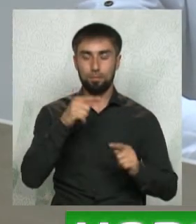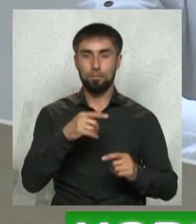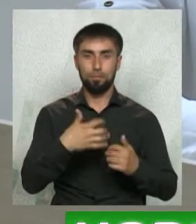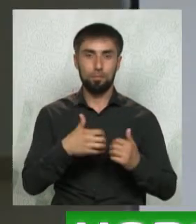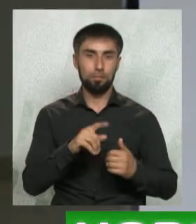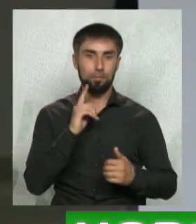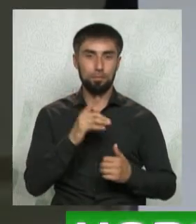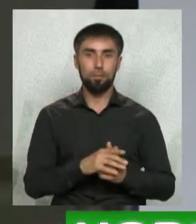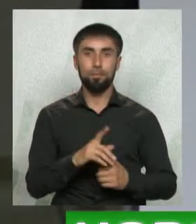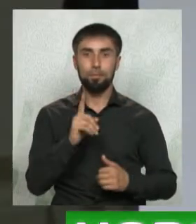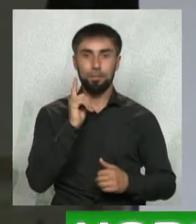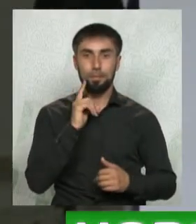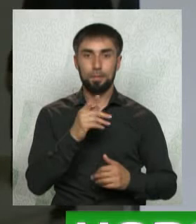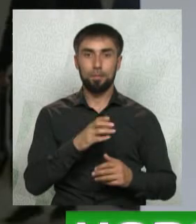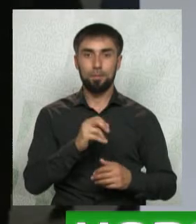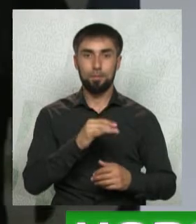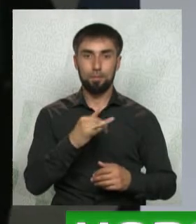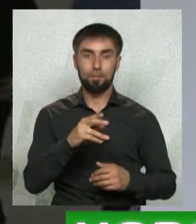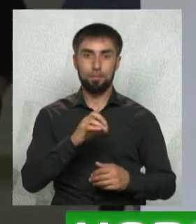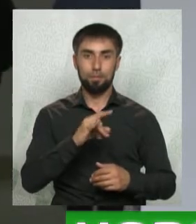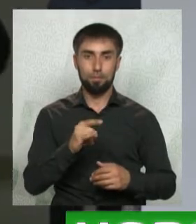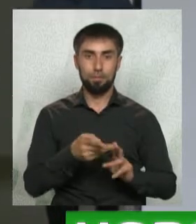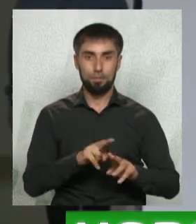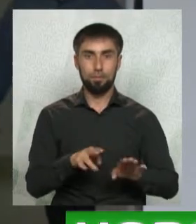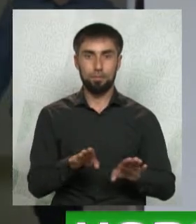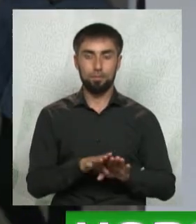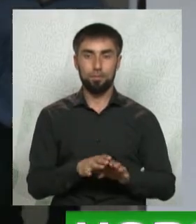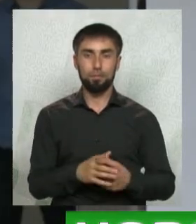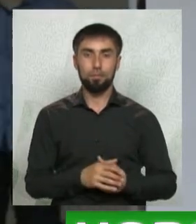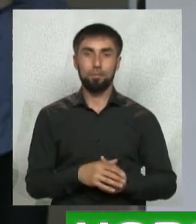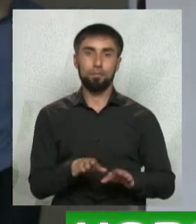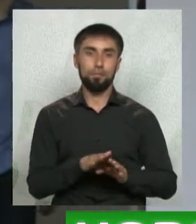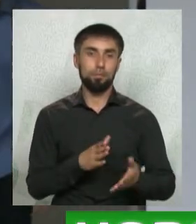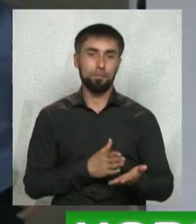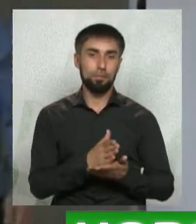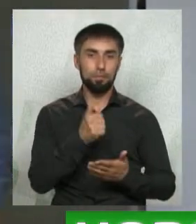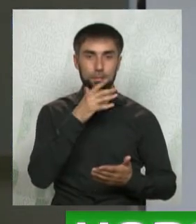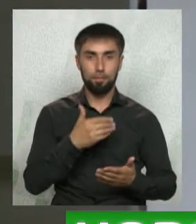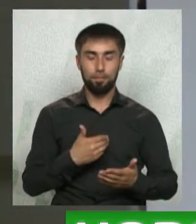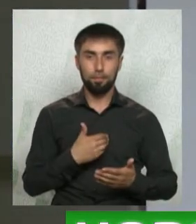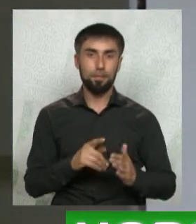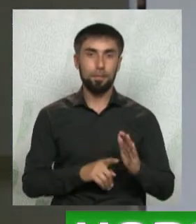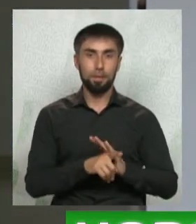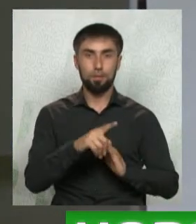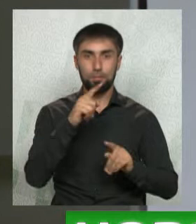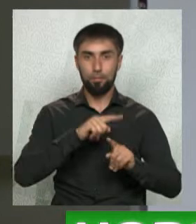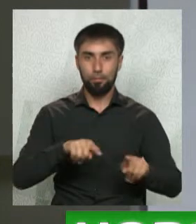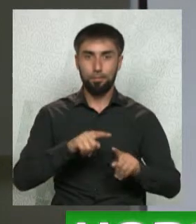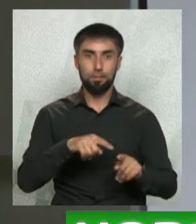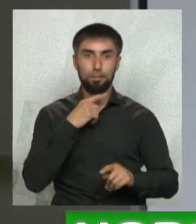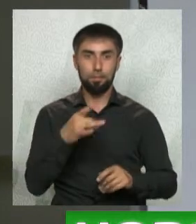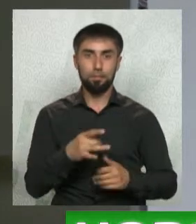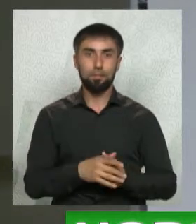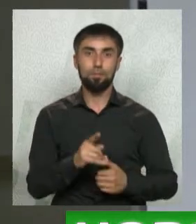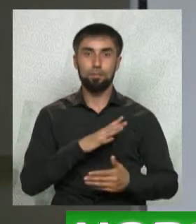молодежи. Молодежные студенческие дебаты – это такое направление, которое мы начинаем популяризировать в республике